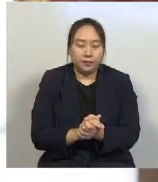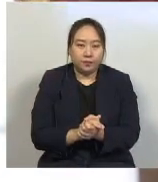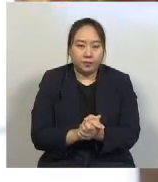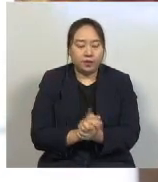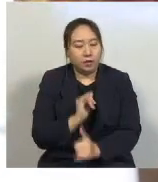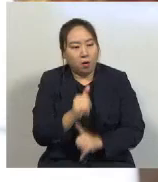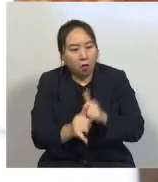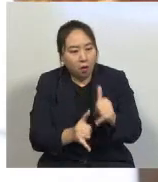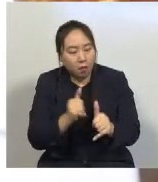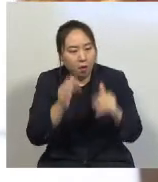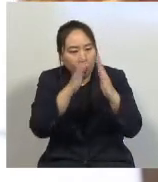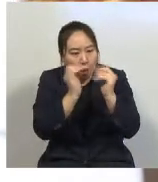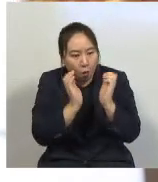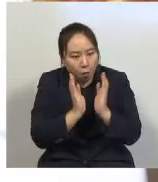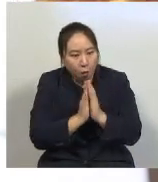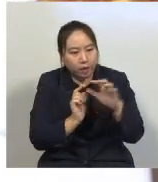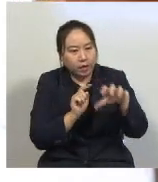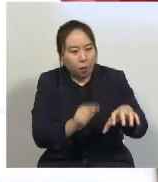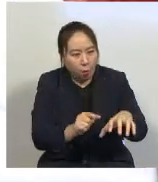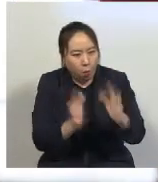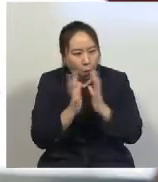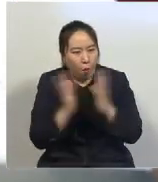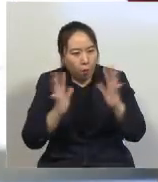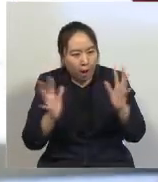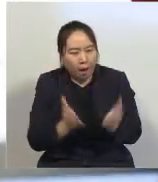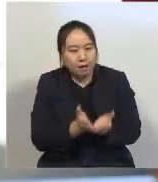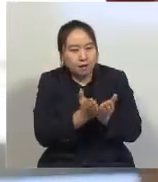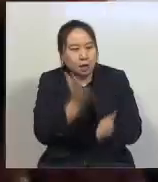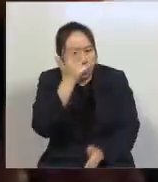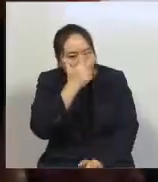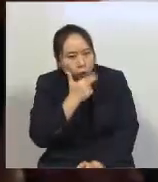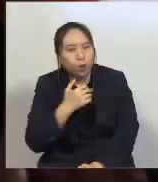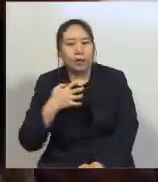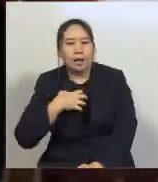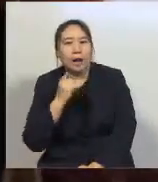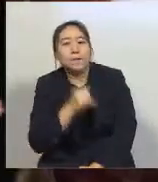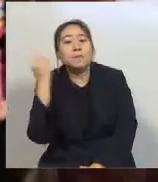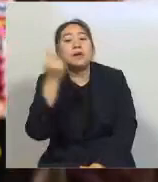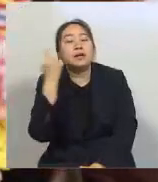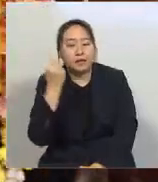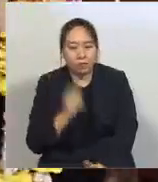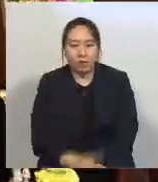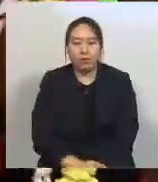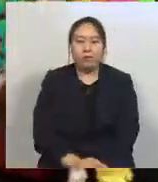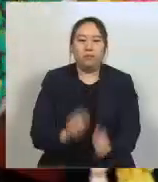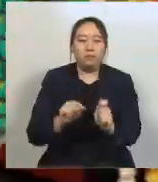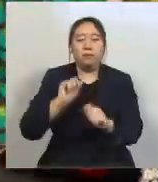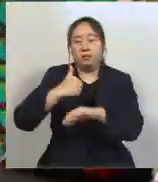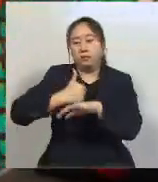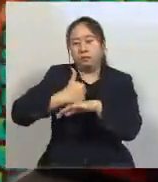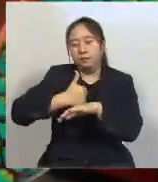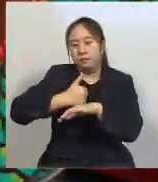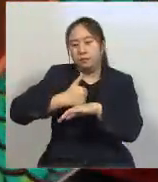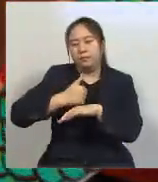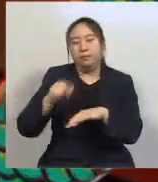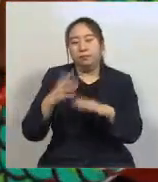นี้คนมามากเขาทำเรือสวยน่าชมน่ามาเที่ยว นายเสวตเพชรนุ้ยนายอำเภอโคกโพกล่าวว่าสำหรับ